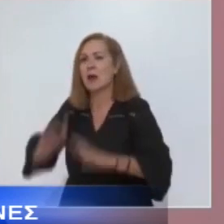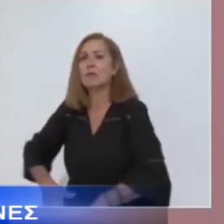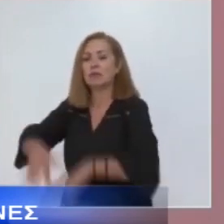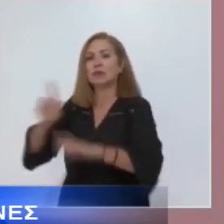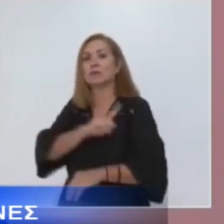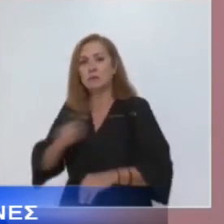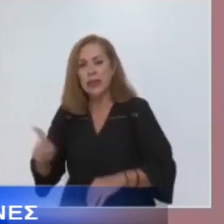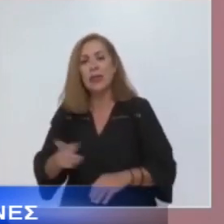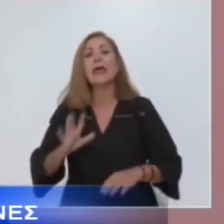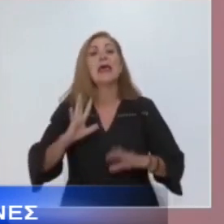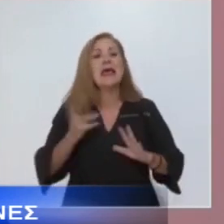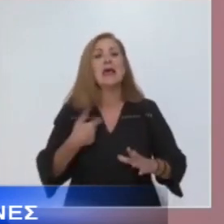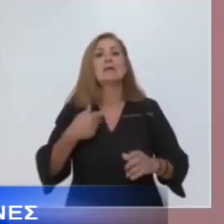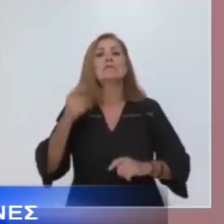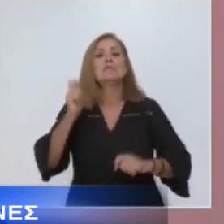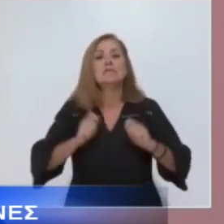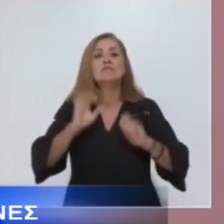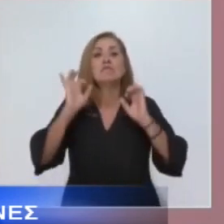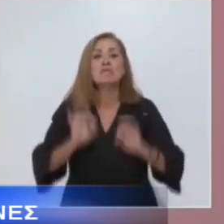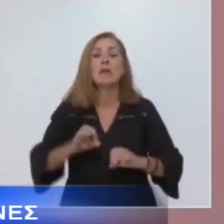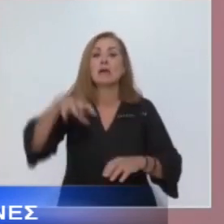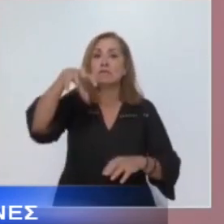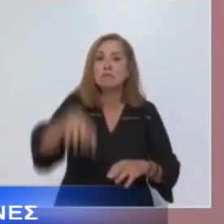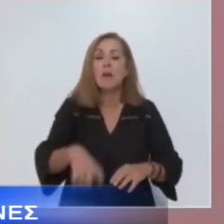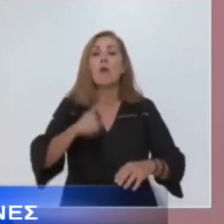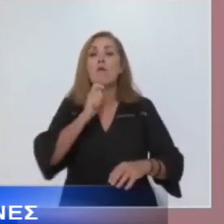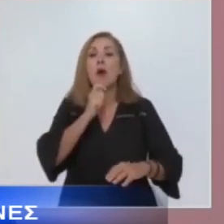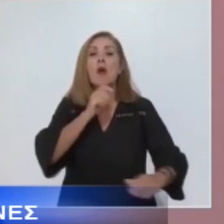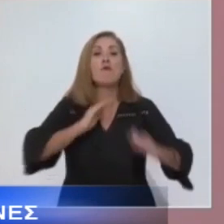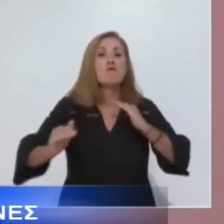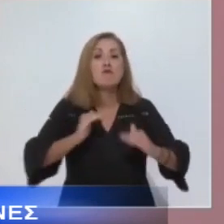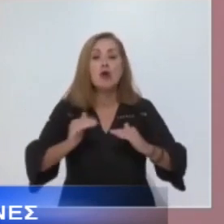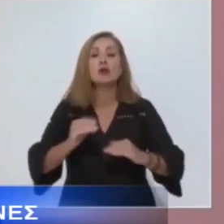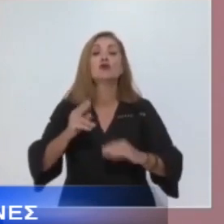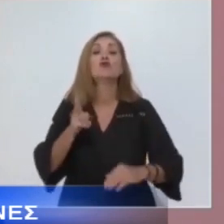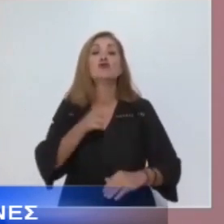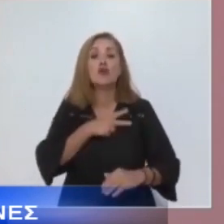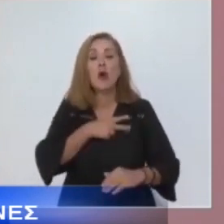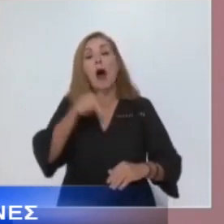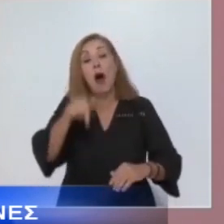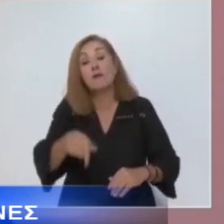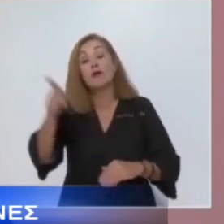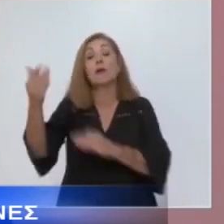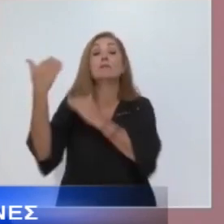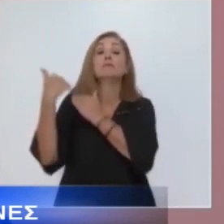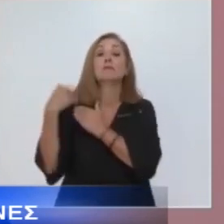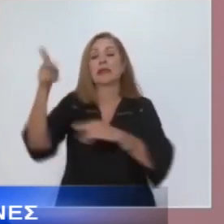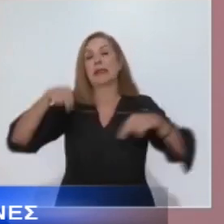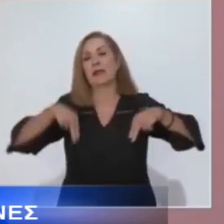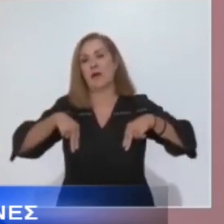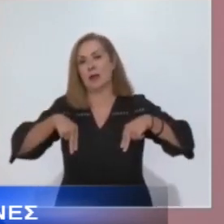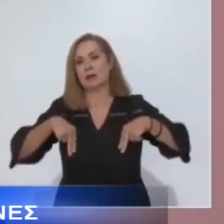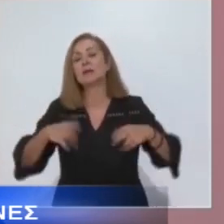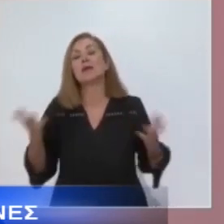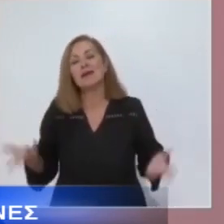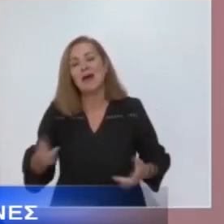είτε τη δόμηση μιας ισχυρής αρχής πολιτικής προστασίας. Και αυτό είναι θέμα πολιτικής βούλησης. Δεν αναπόφευκτε σε εξελίξεις,